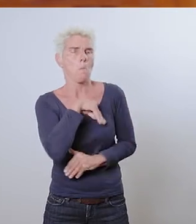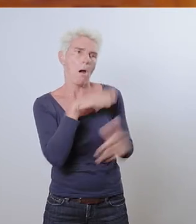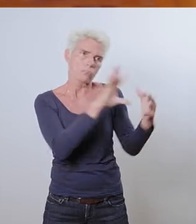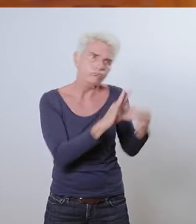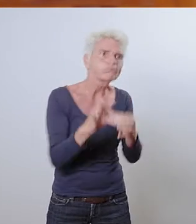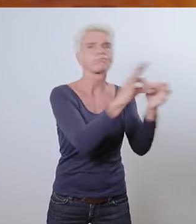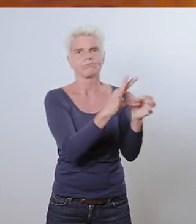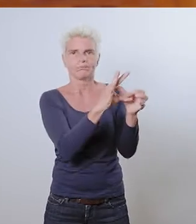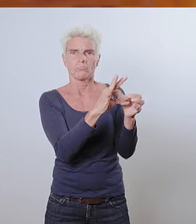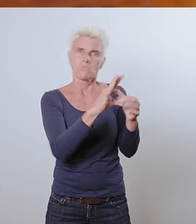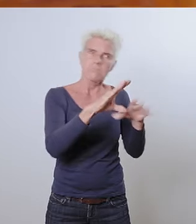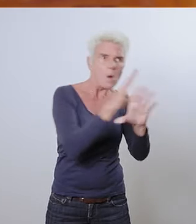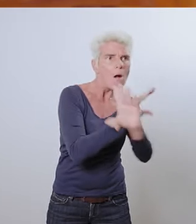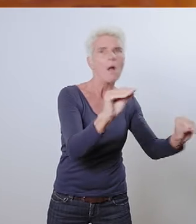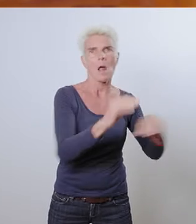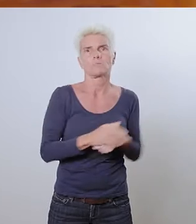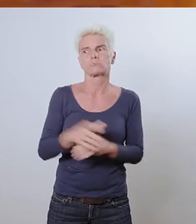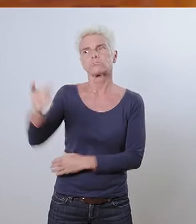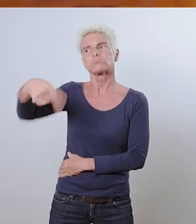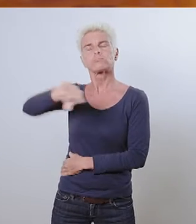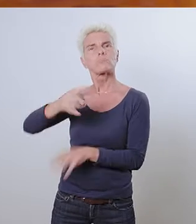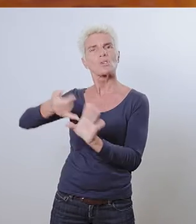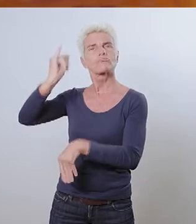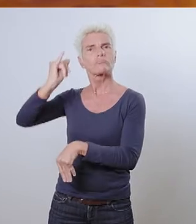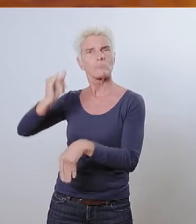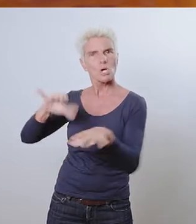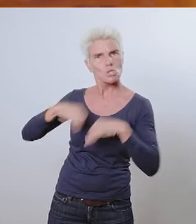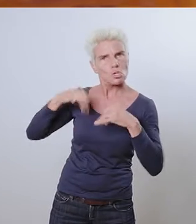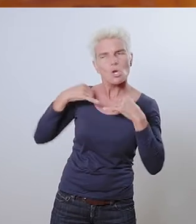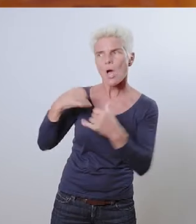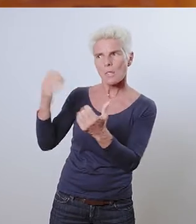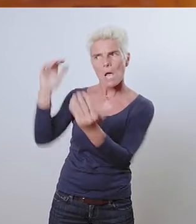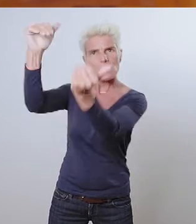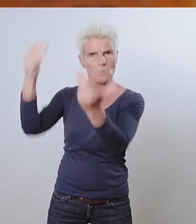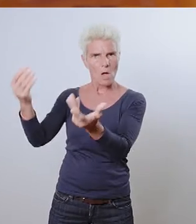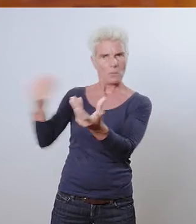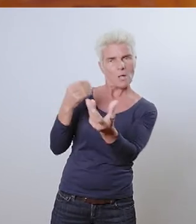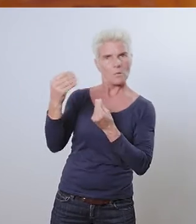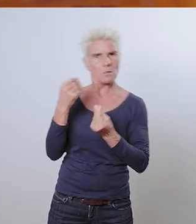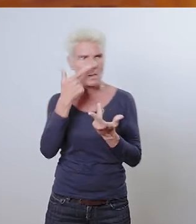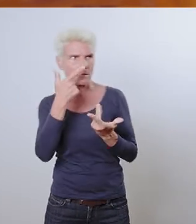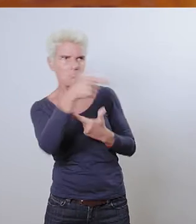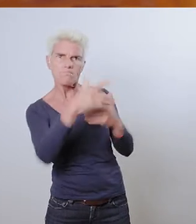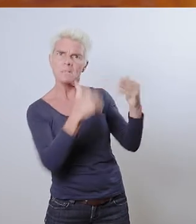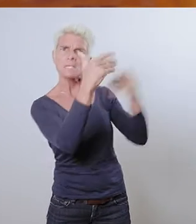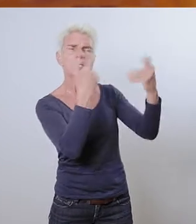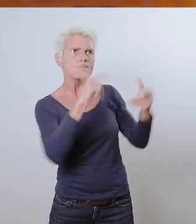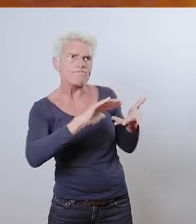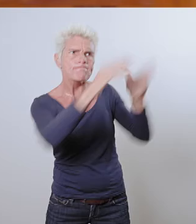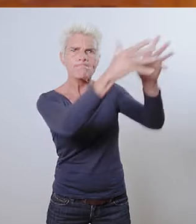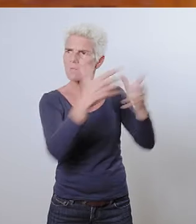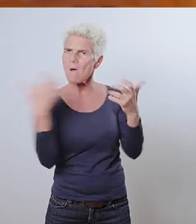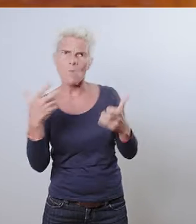cohésion la jeunesse guadeloupéenne nous adresser une demande d'espoir ainsi que son désir de contribuer